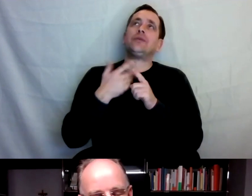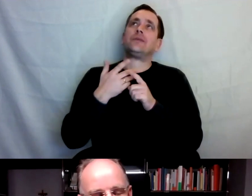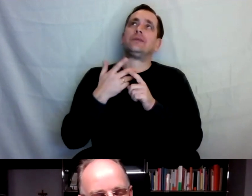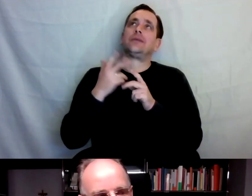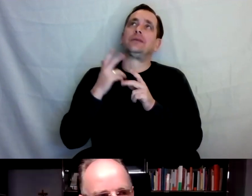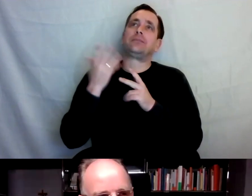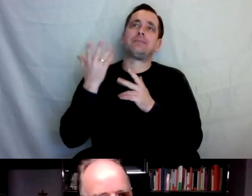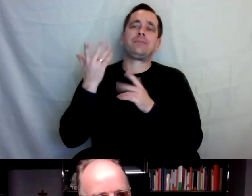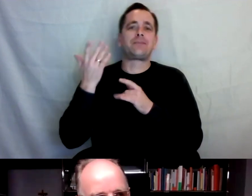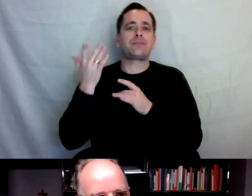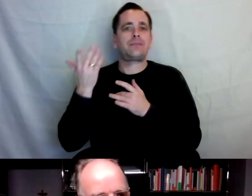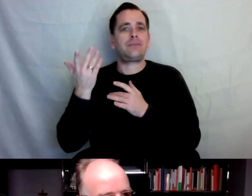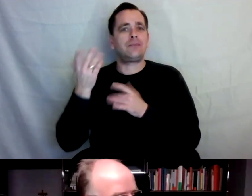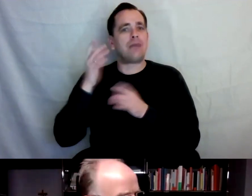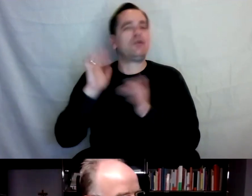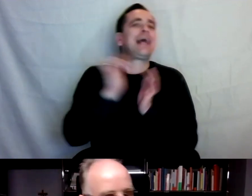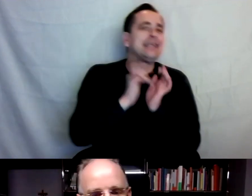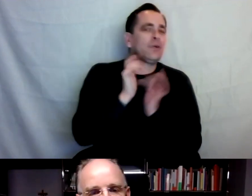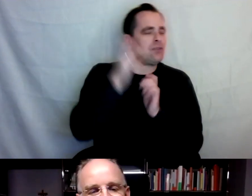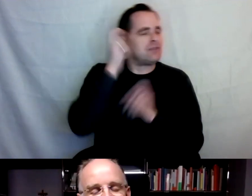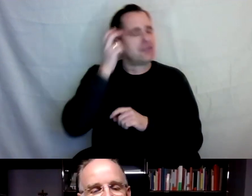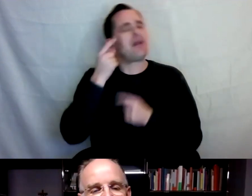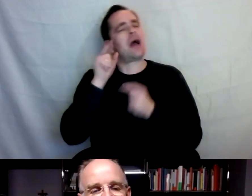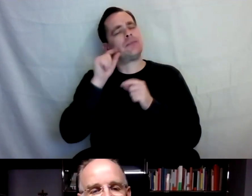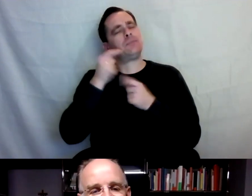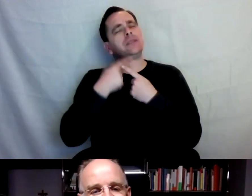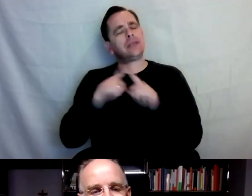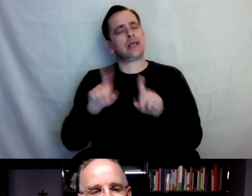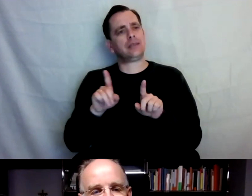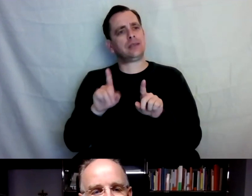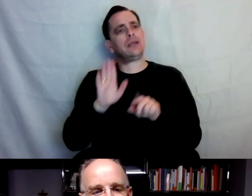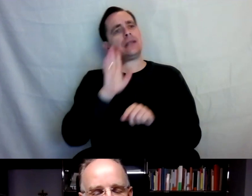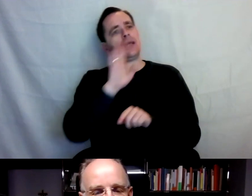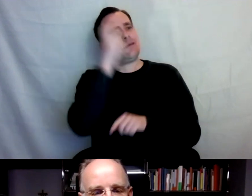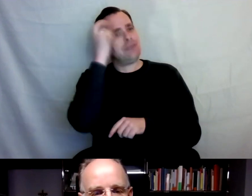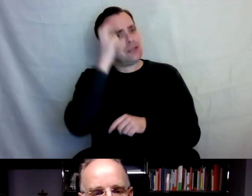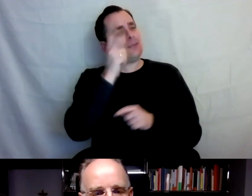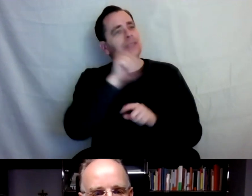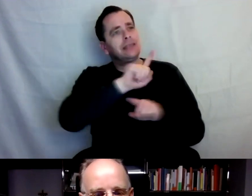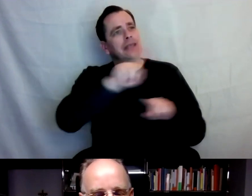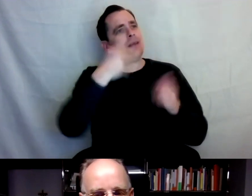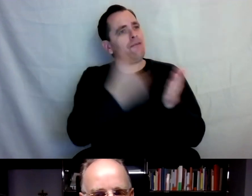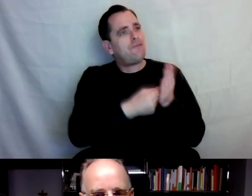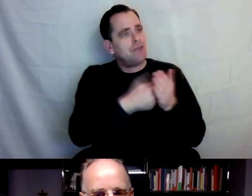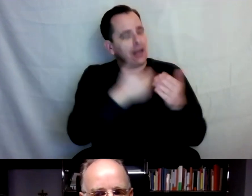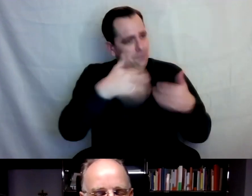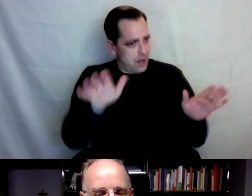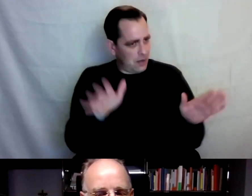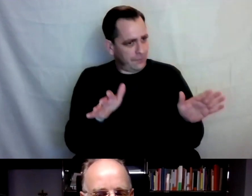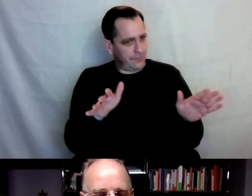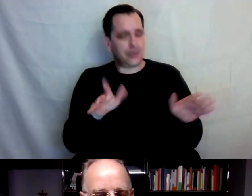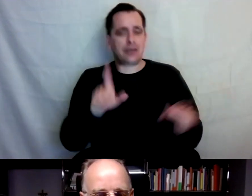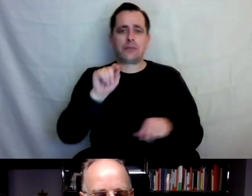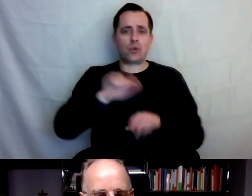ihre Wissenschaft und auch Epidemiologie ist ja nicht wertfrei. Momentan ist der grundlegende Wert, der